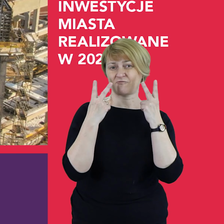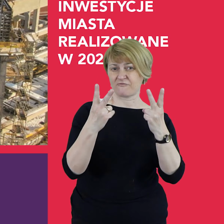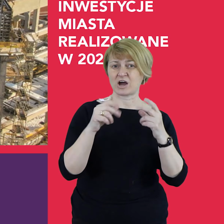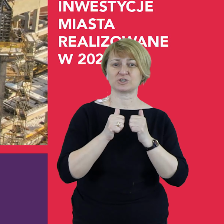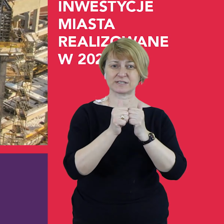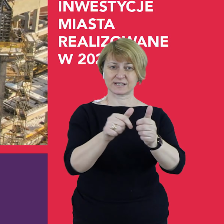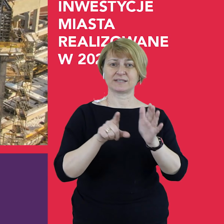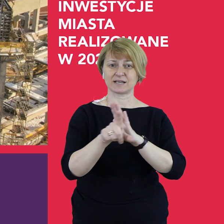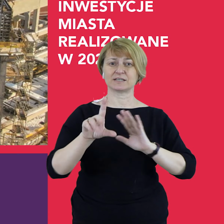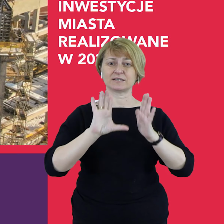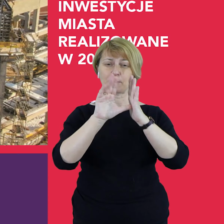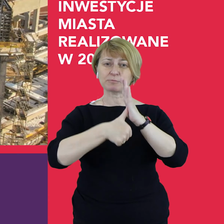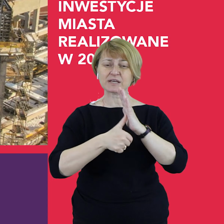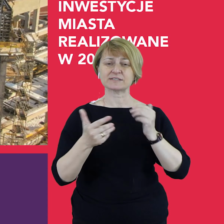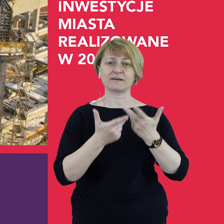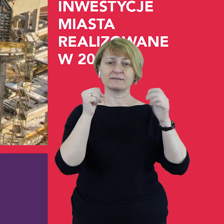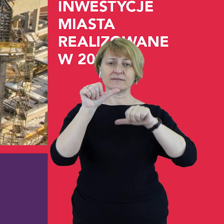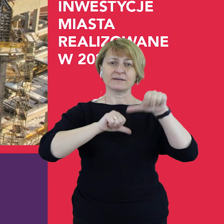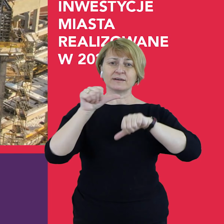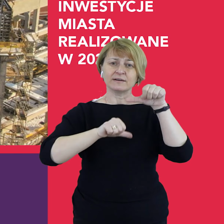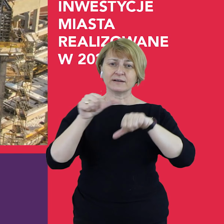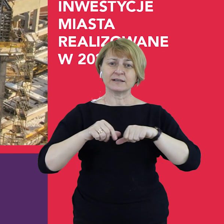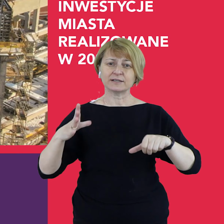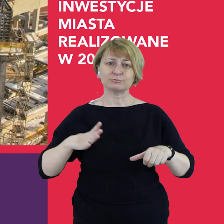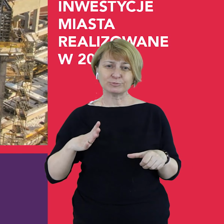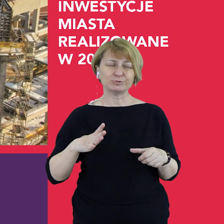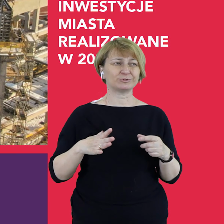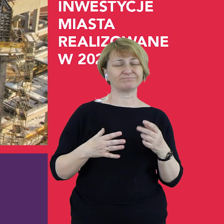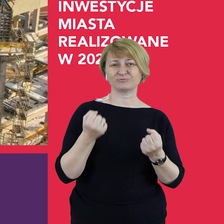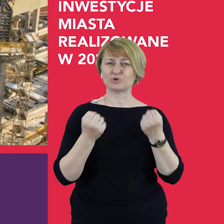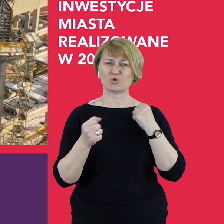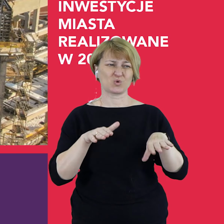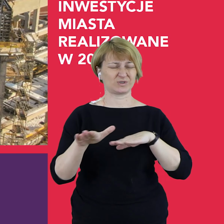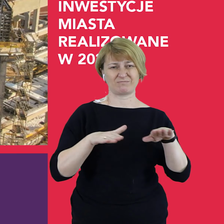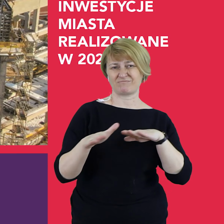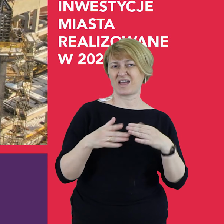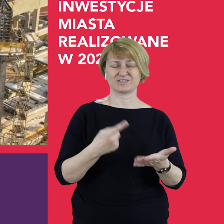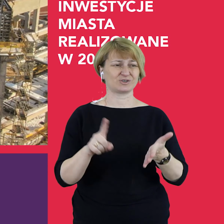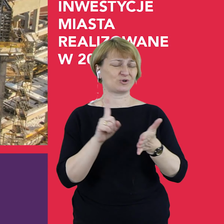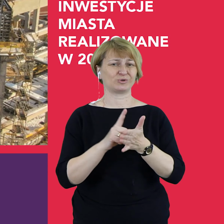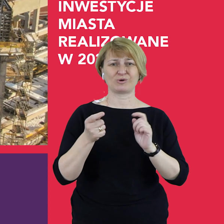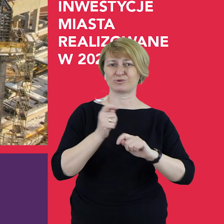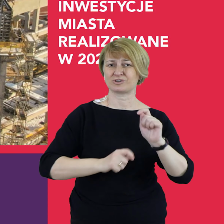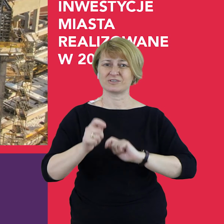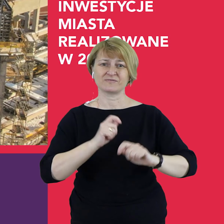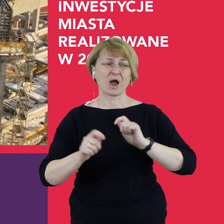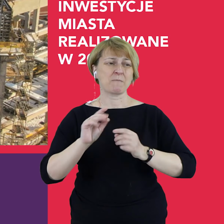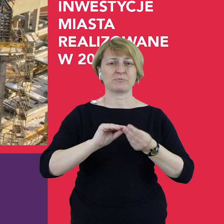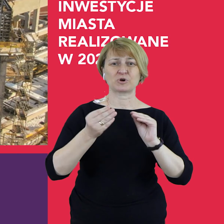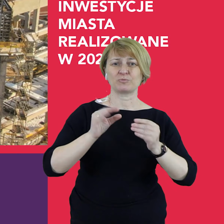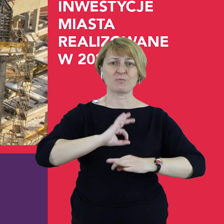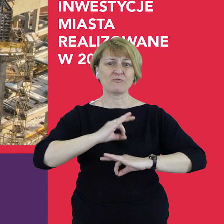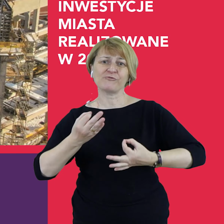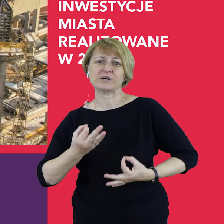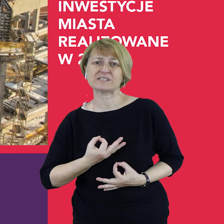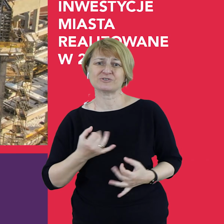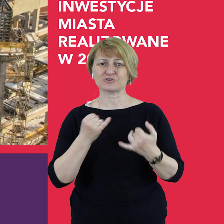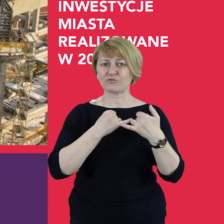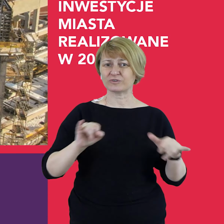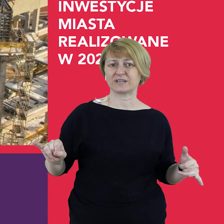zadanie dla miasta. Wiele lat było to taki węzeł gordyjski miasta, w którym nie udawało się rozwiązać